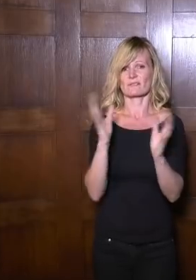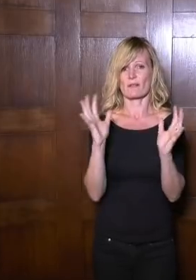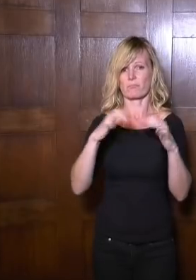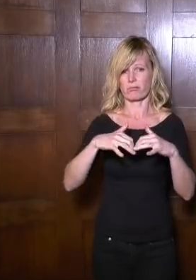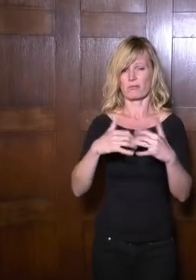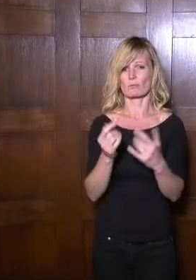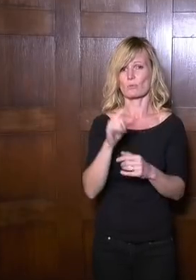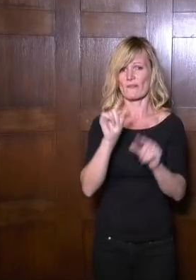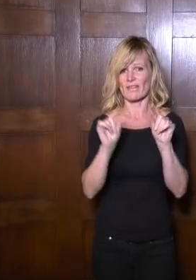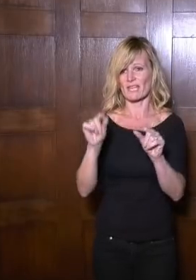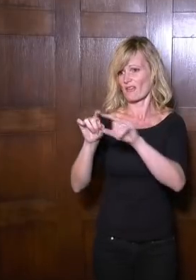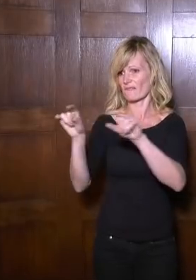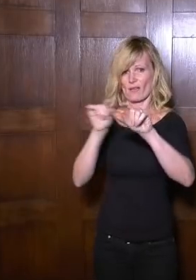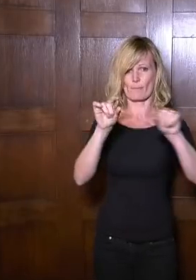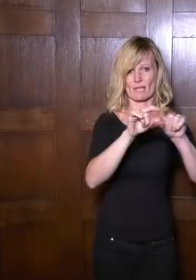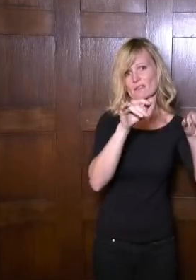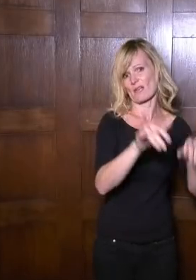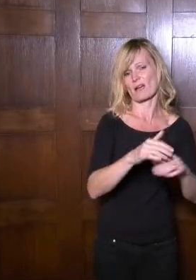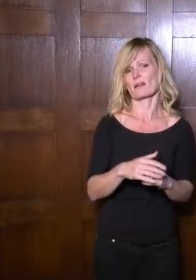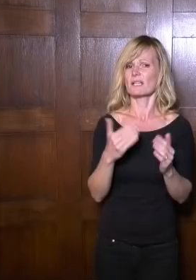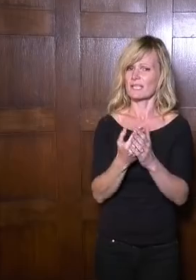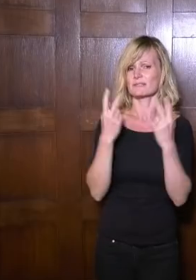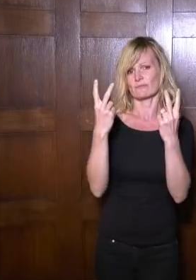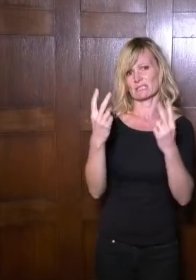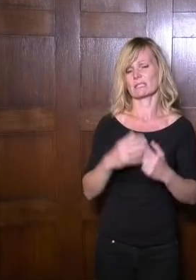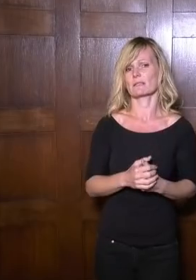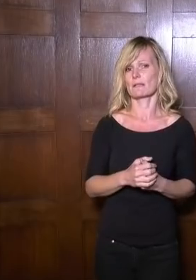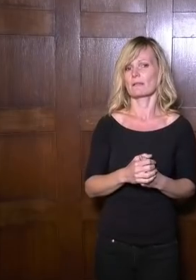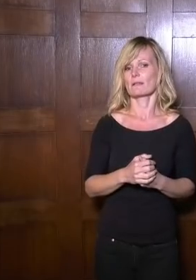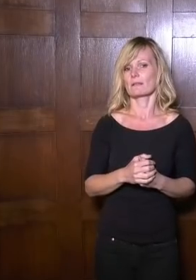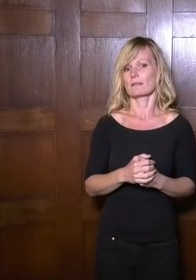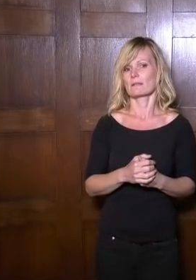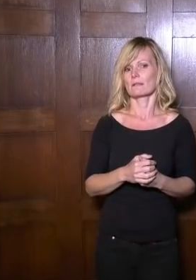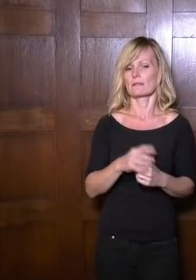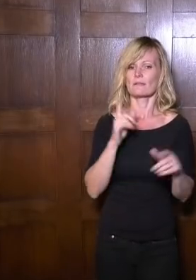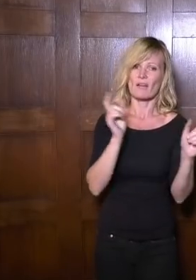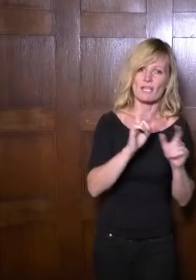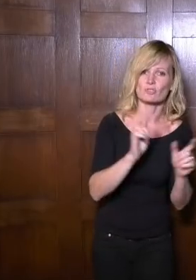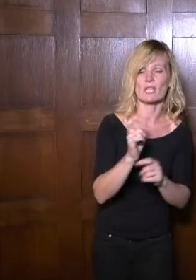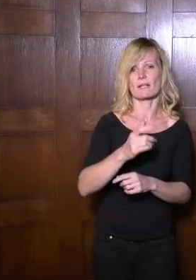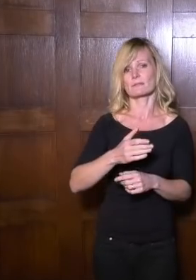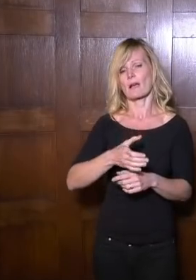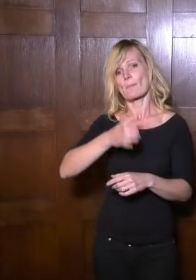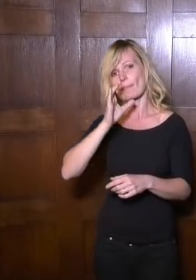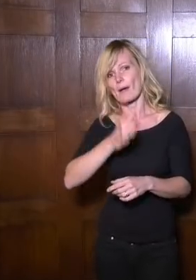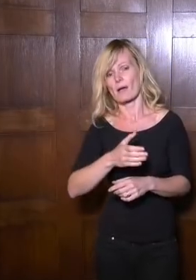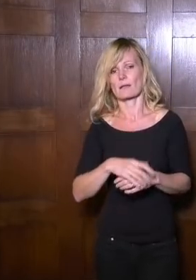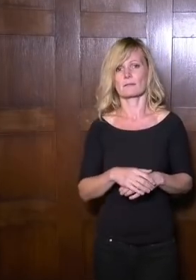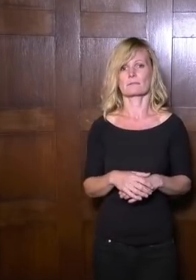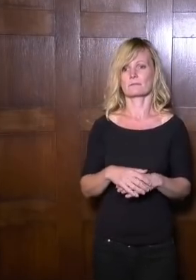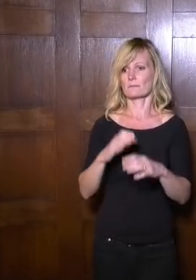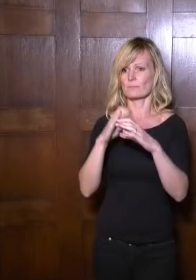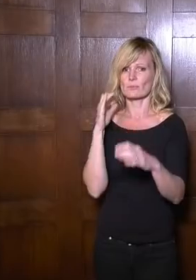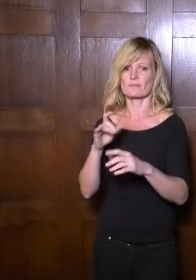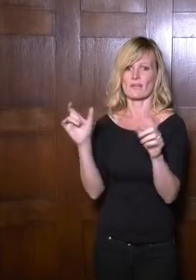verloren geht. Ja? Das ist irgendwo was ganz Wichtiges. Plus die Veranstalter, die Bars, ja, ihr als